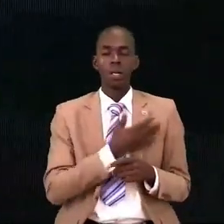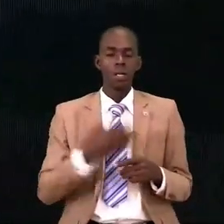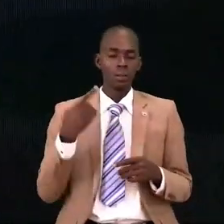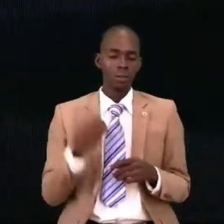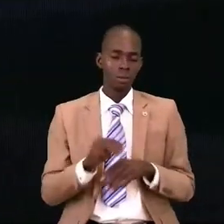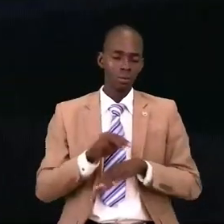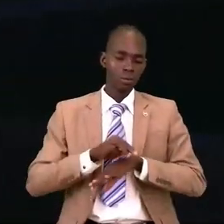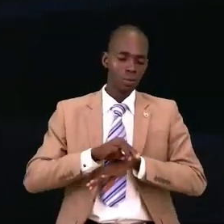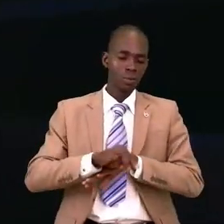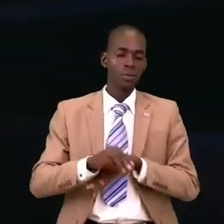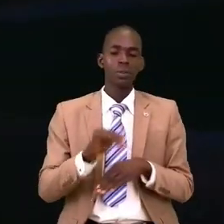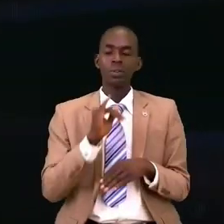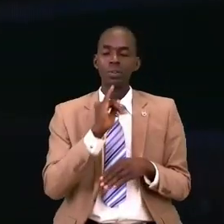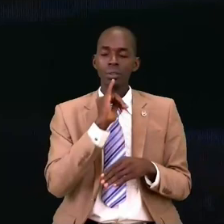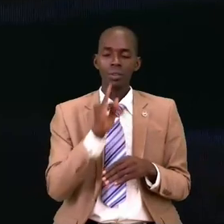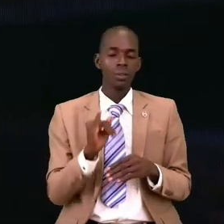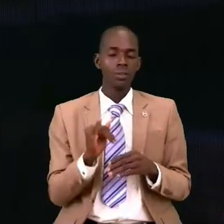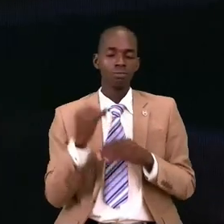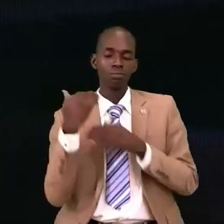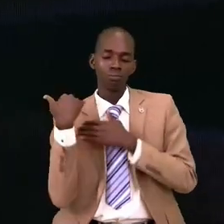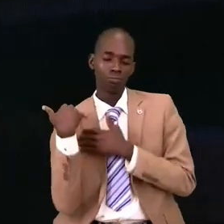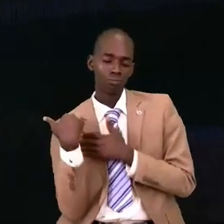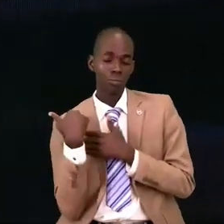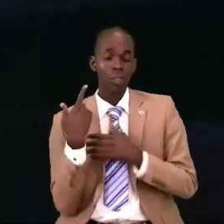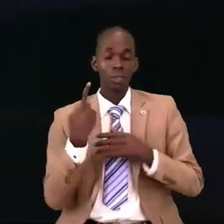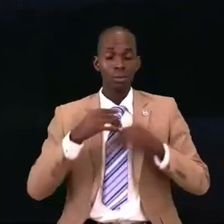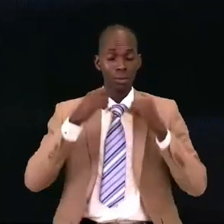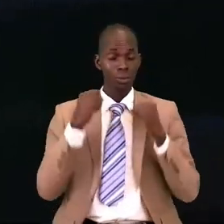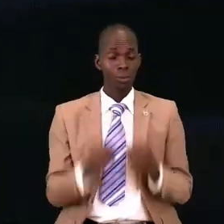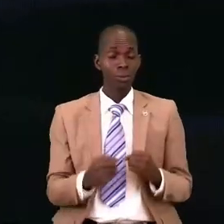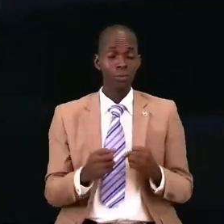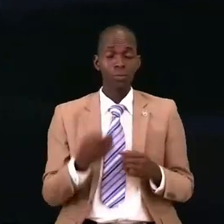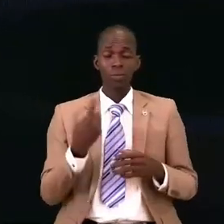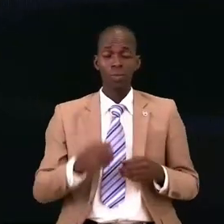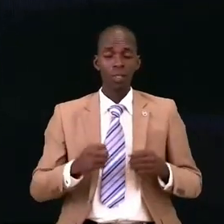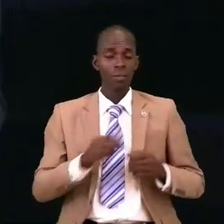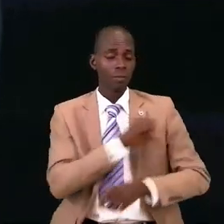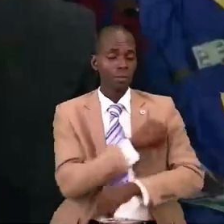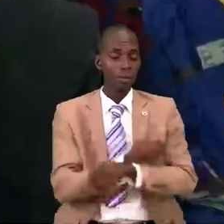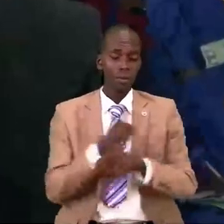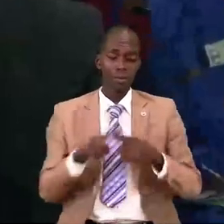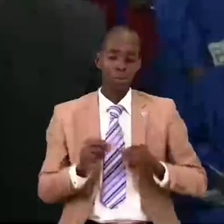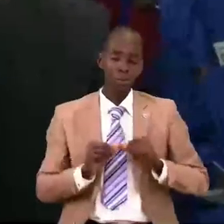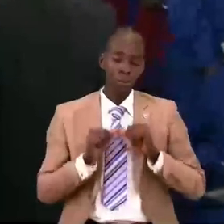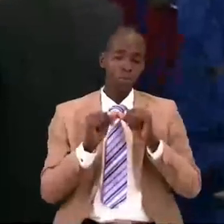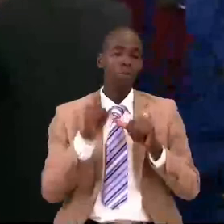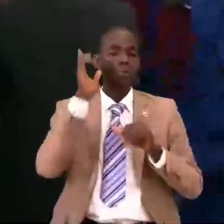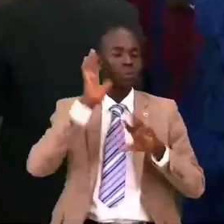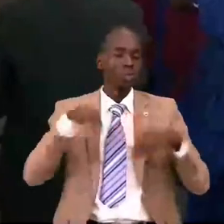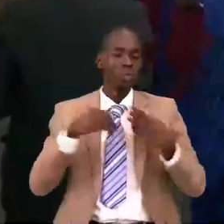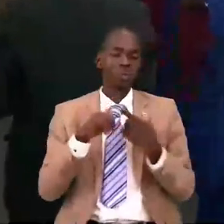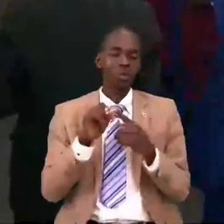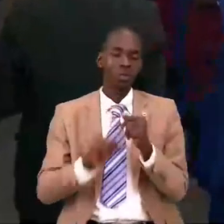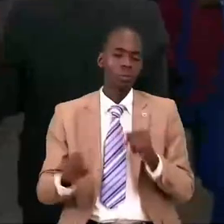pour porter et continuer, accorde-la à chacun de nous. Que toute sœur, tout